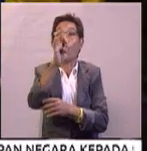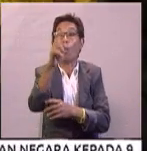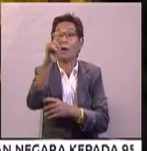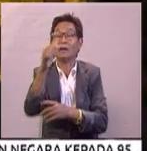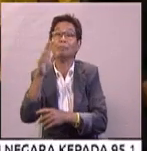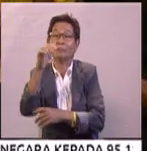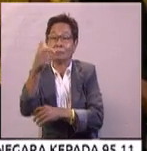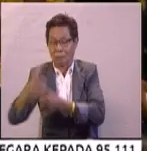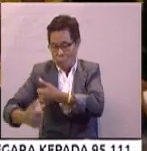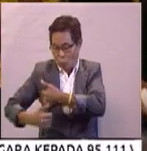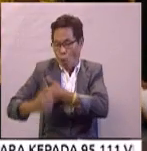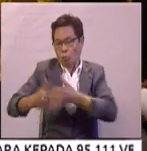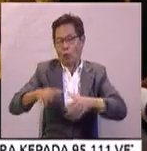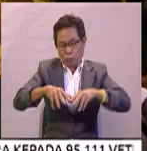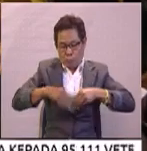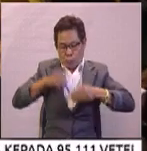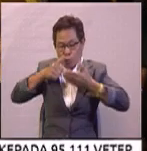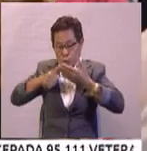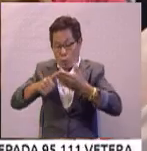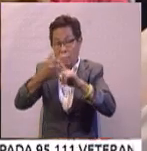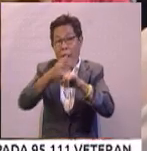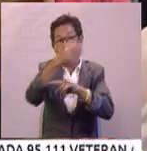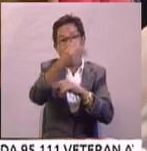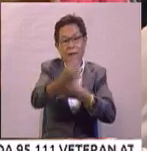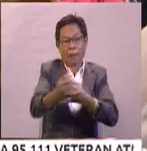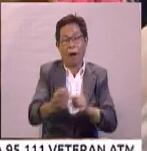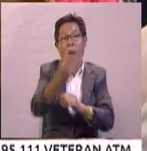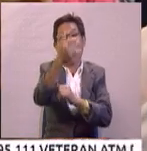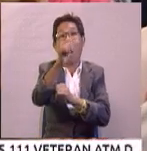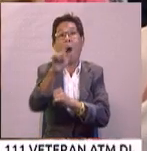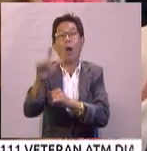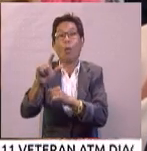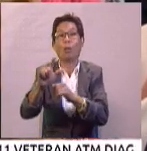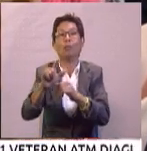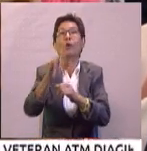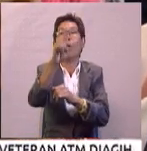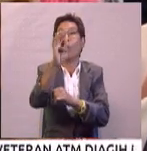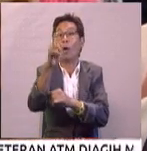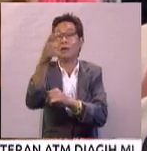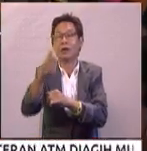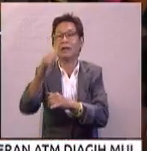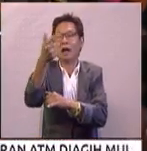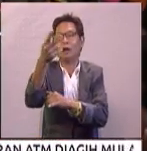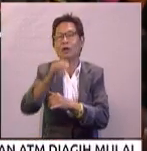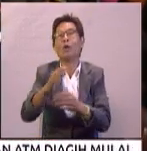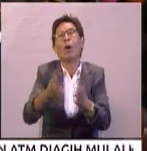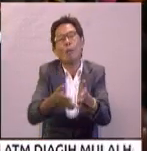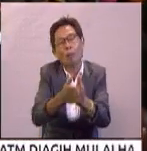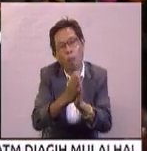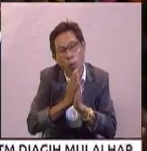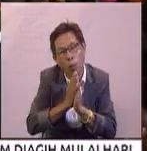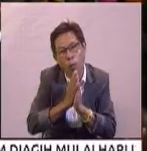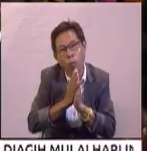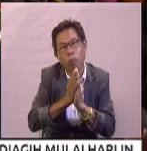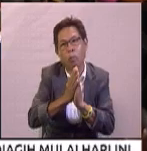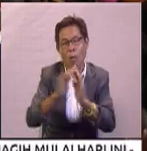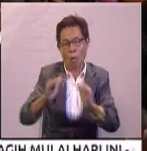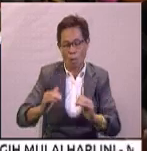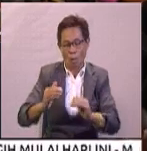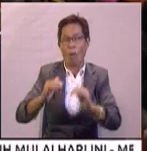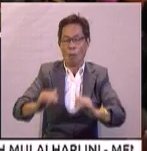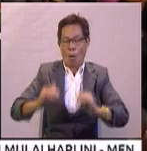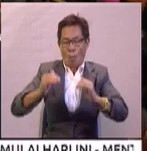telah menerima surat daripada Jabatan Hal Ehwal Veteran ATM dimohon untuk mengemaskini ini maklumat berkaitan dengan nombor